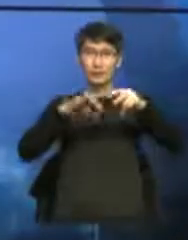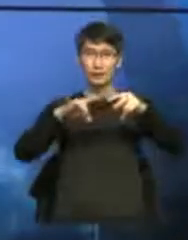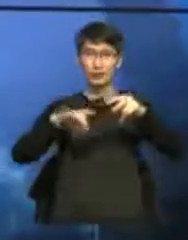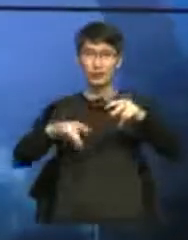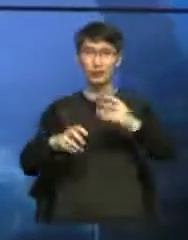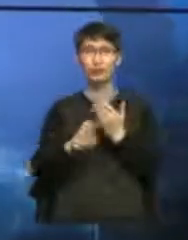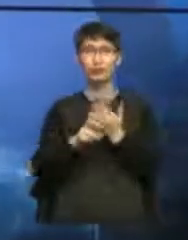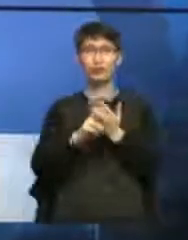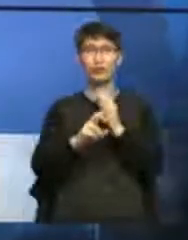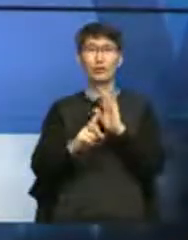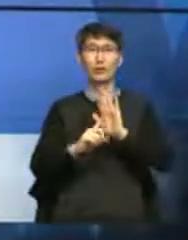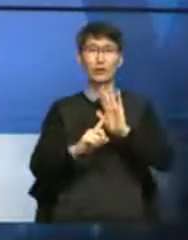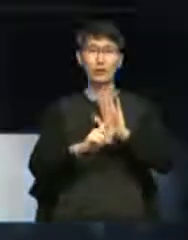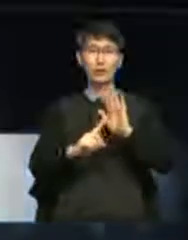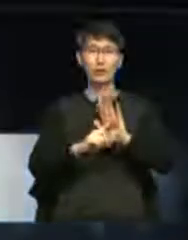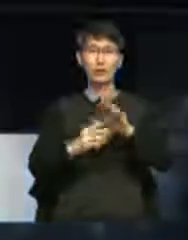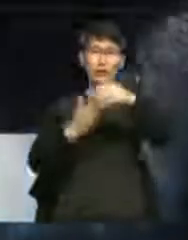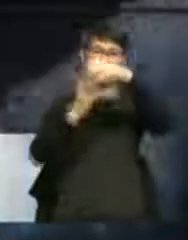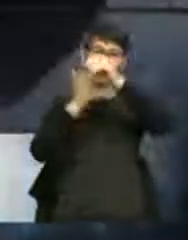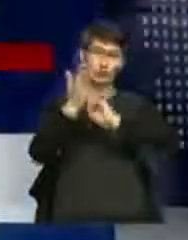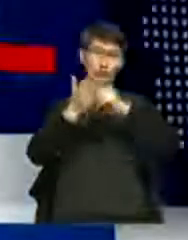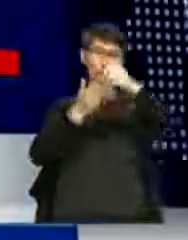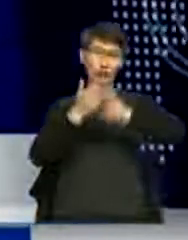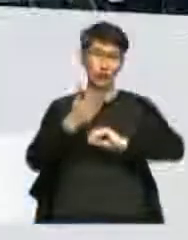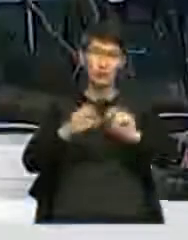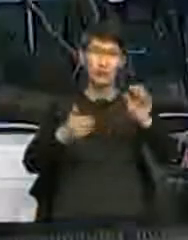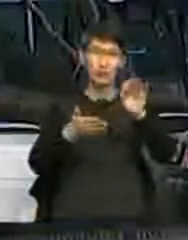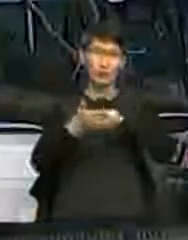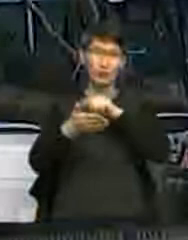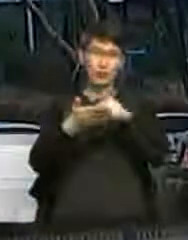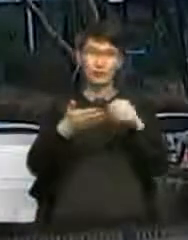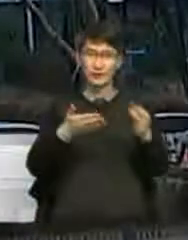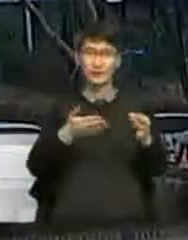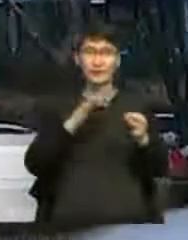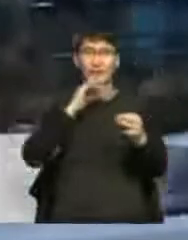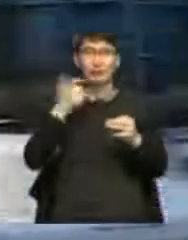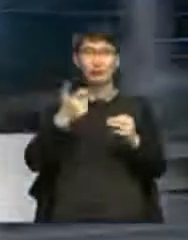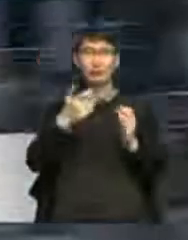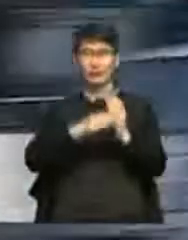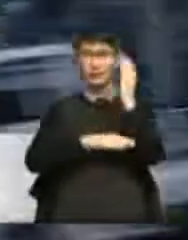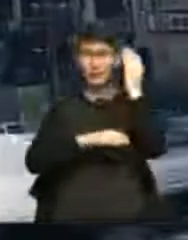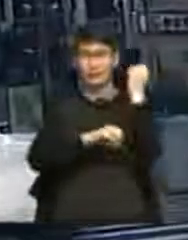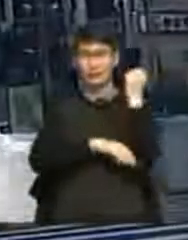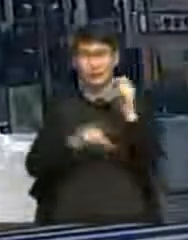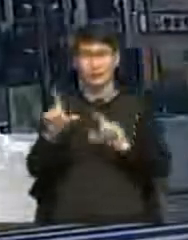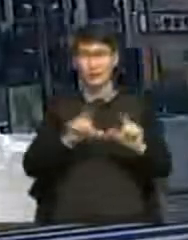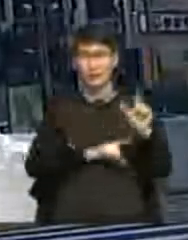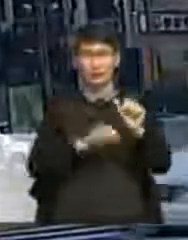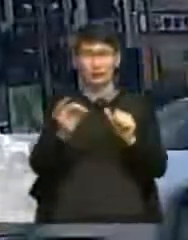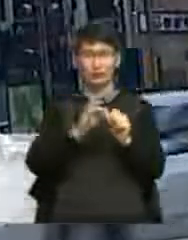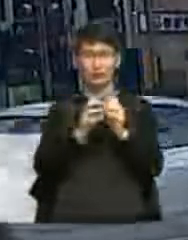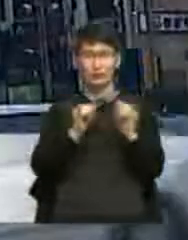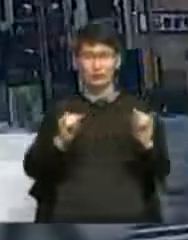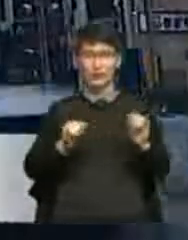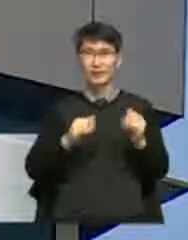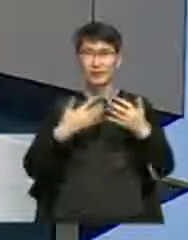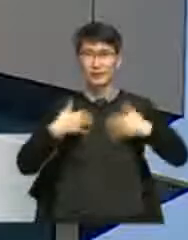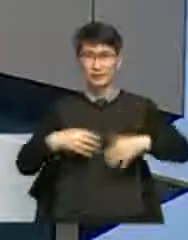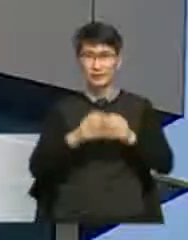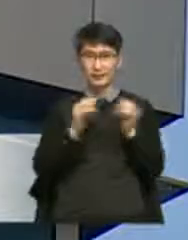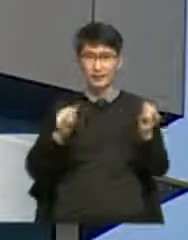서대문구가 불법 광고물 수거 보상제를 실시합니다. 만 60세 이상 기초생활수급자나 취약계층